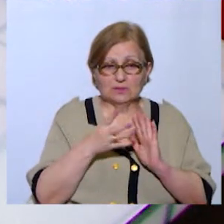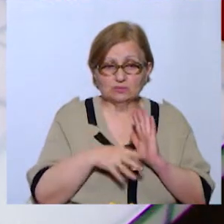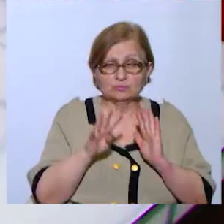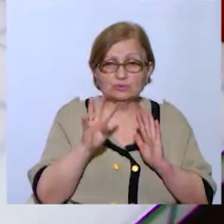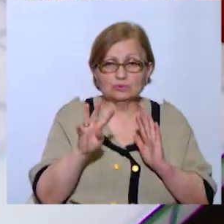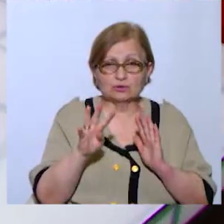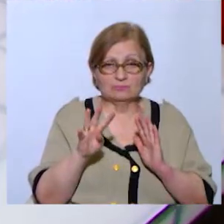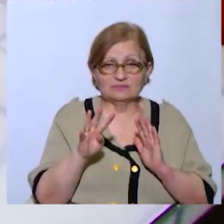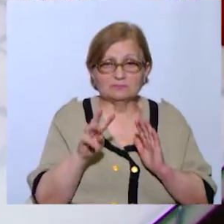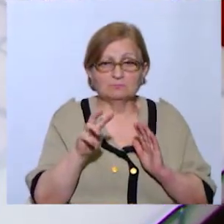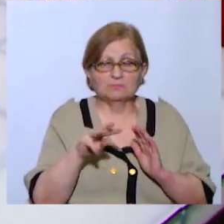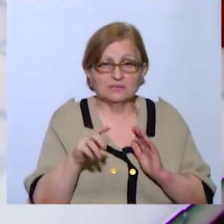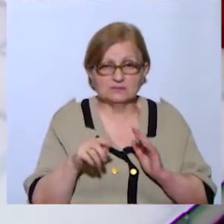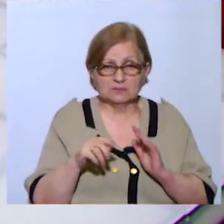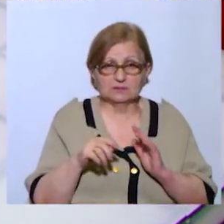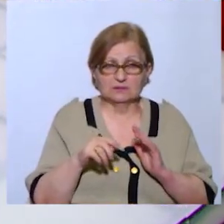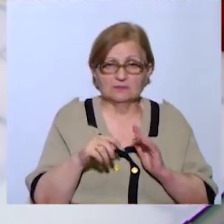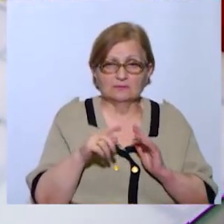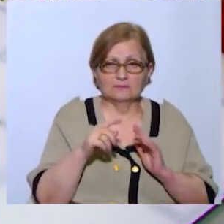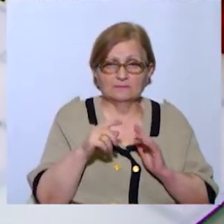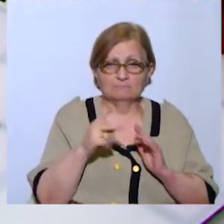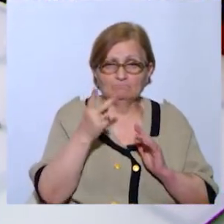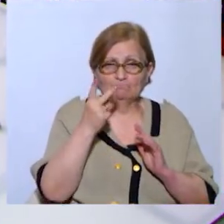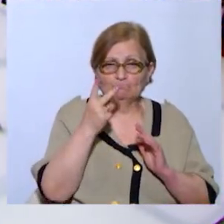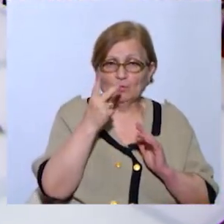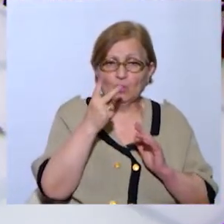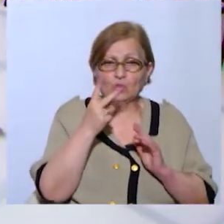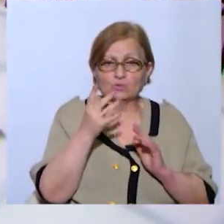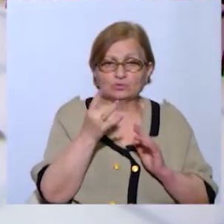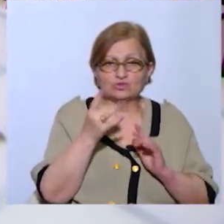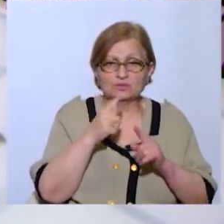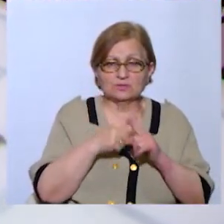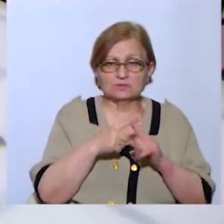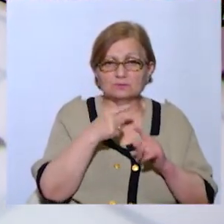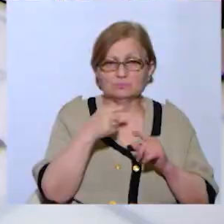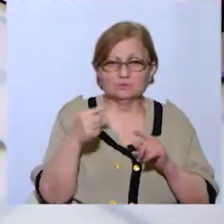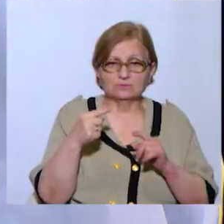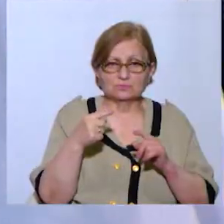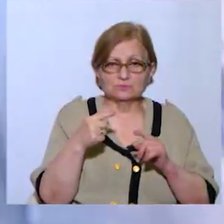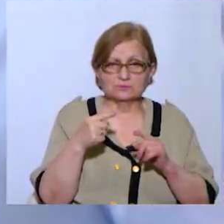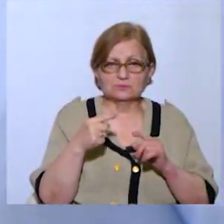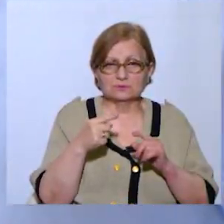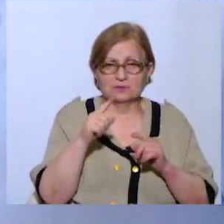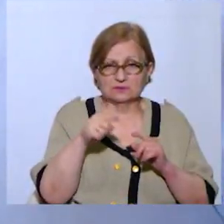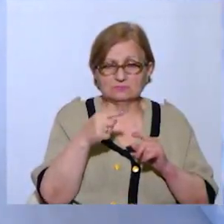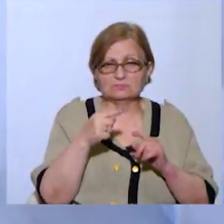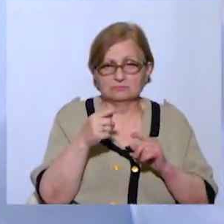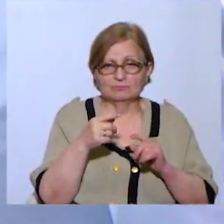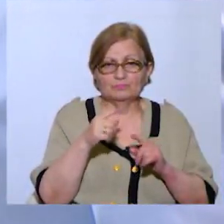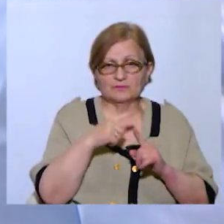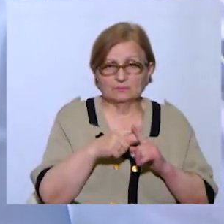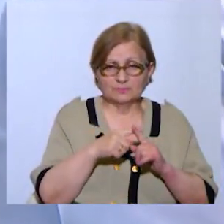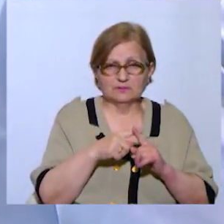1.94 მიასედი. მაშასადამე პირველი ორი რიცხვის ჯამი 2-ჯერ x - 1.7 მიათედი პლუს x-ი